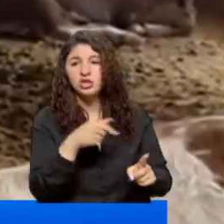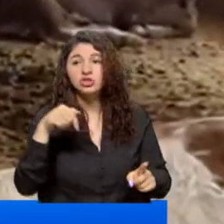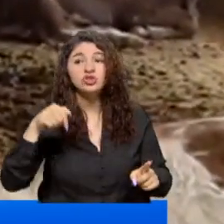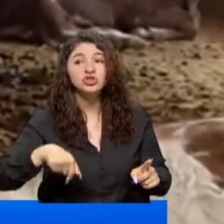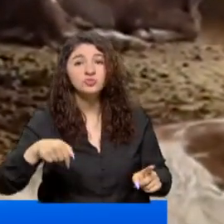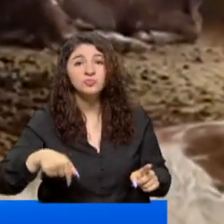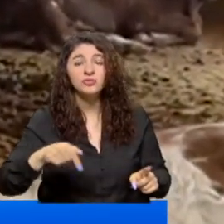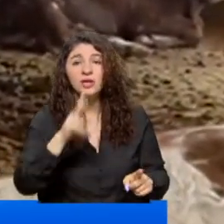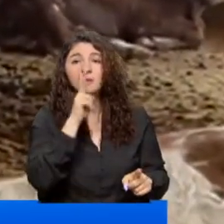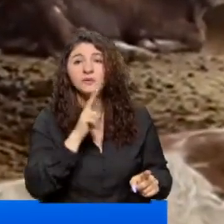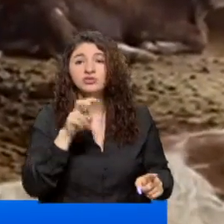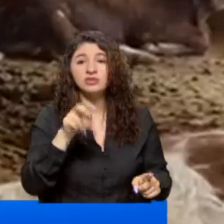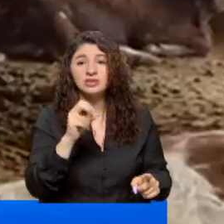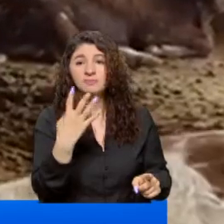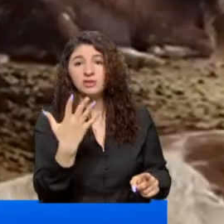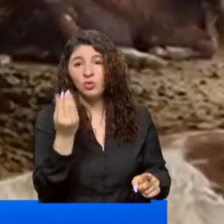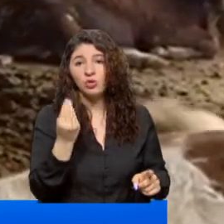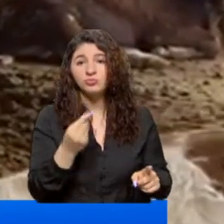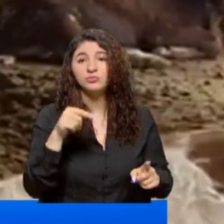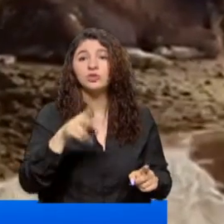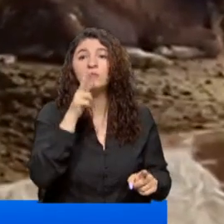şimdi 285